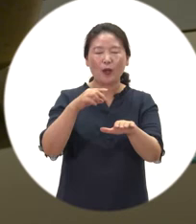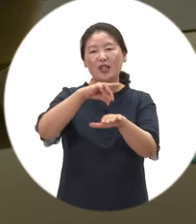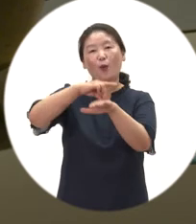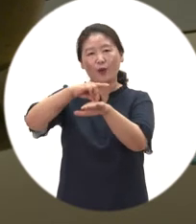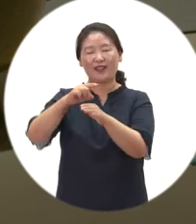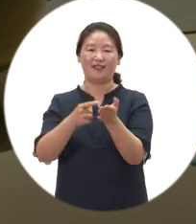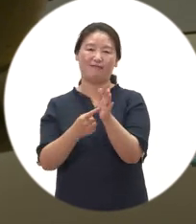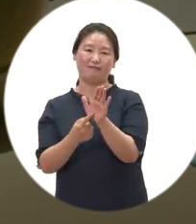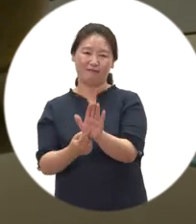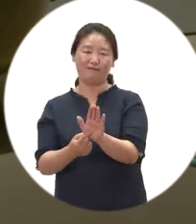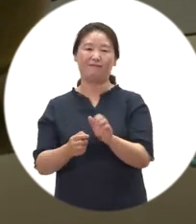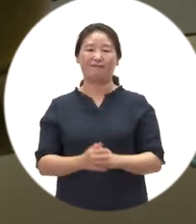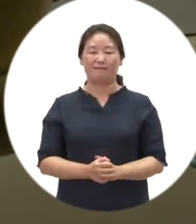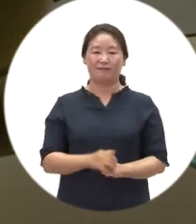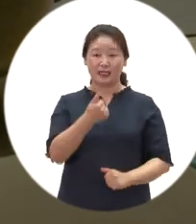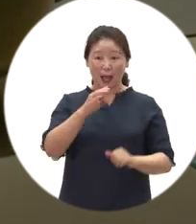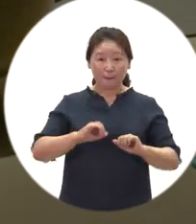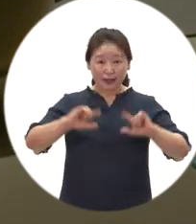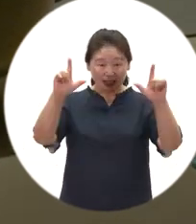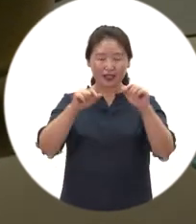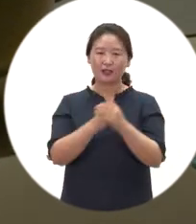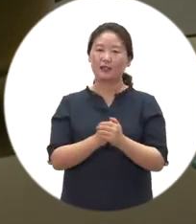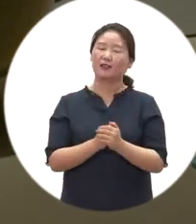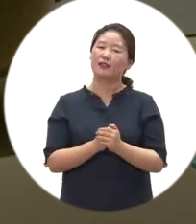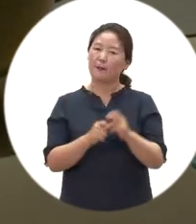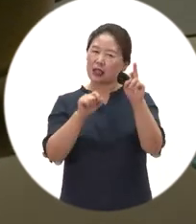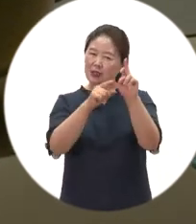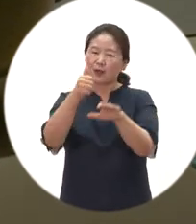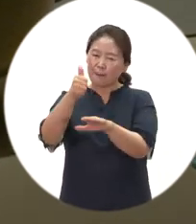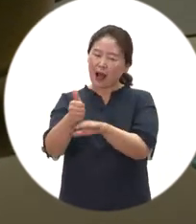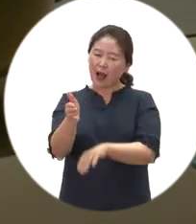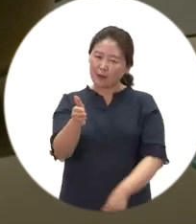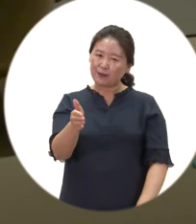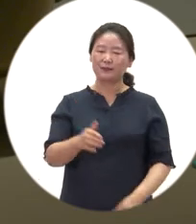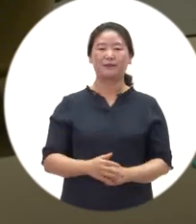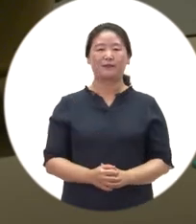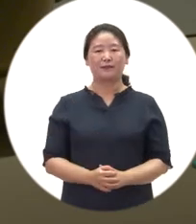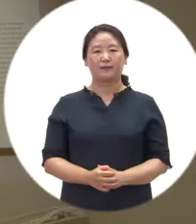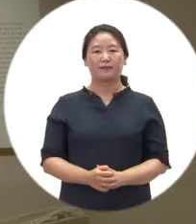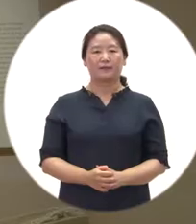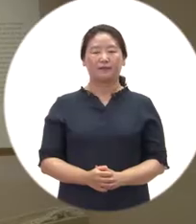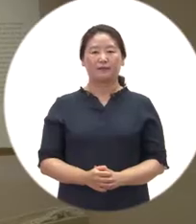잡은 고기이기도 합니다. 나비는 동지 뒤세 번째 미를 가리키는 날입니다.